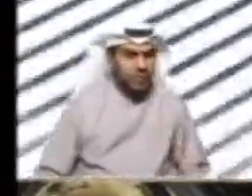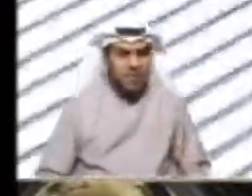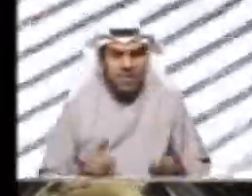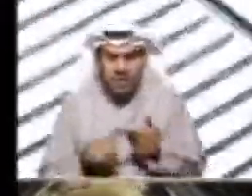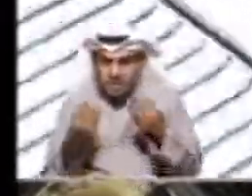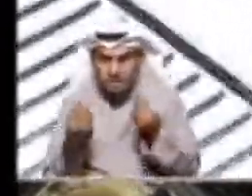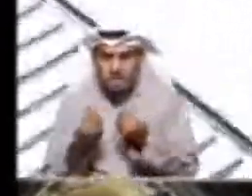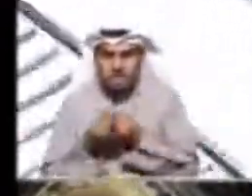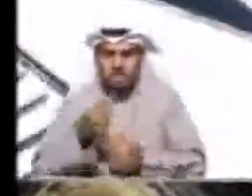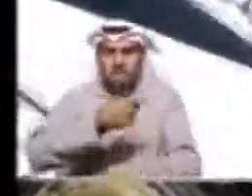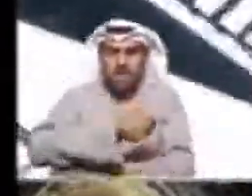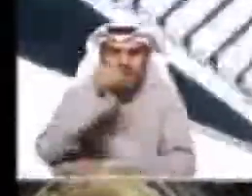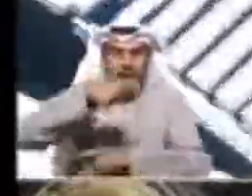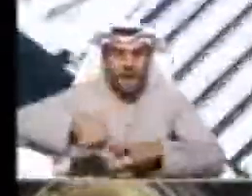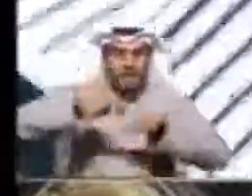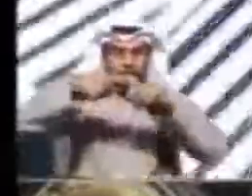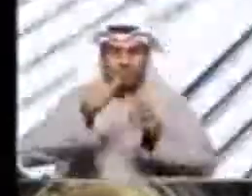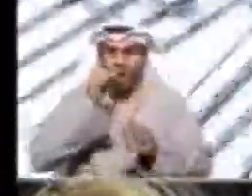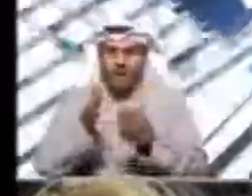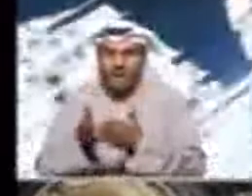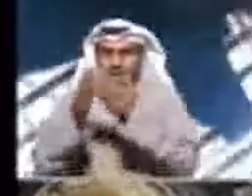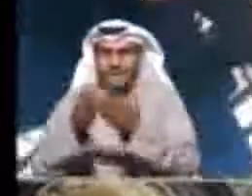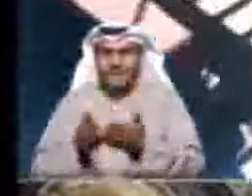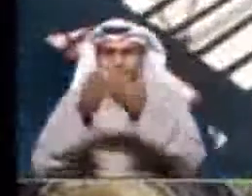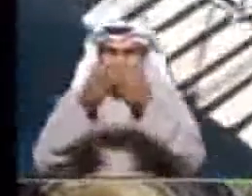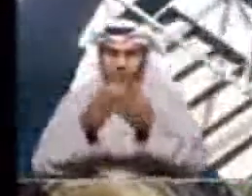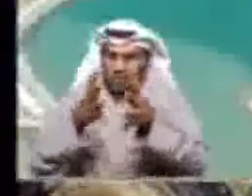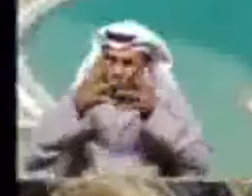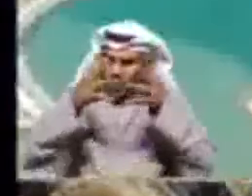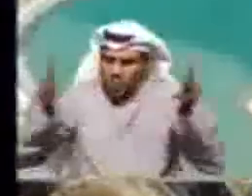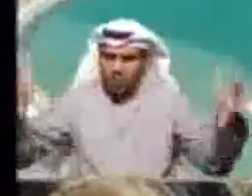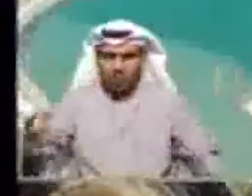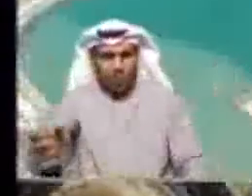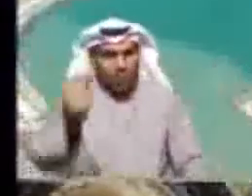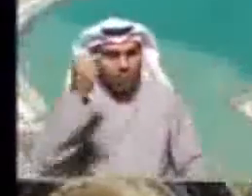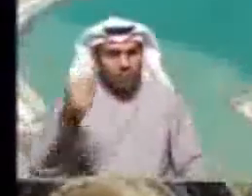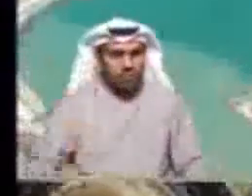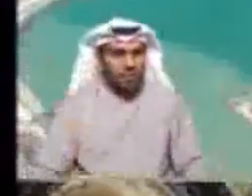مبارك الكبير، لتكون هذه الأهداف جميعها أركان رئيسية في